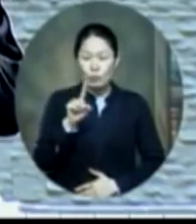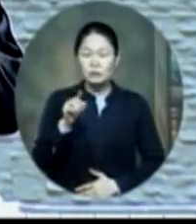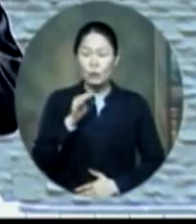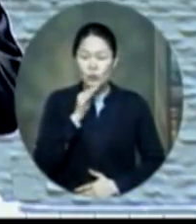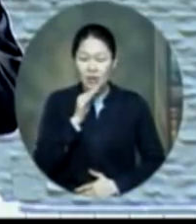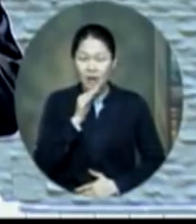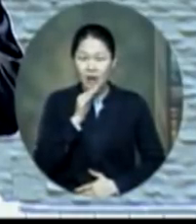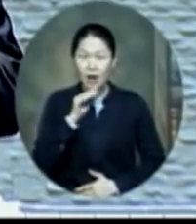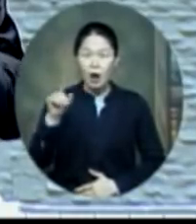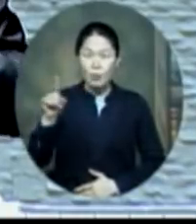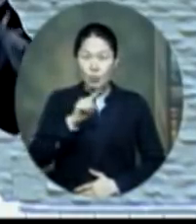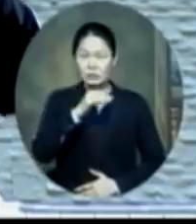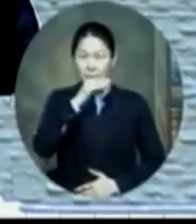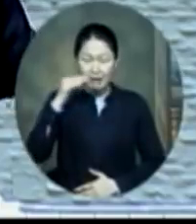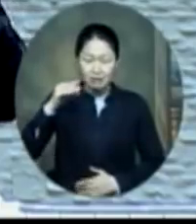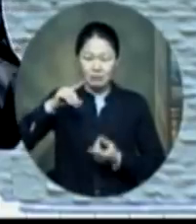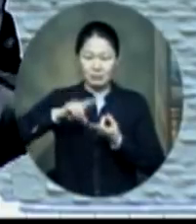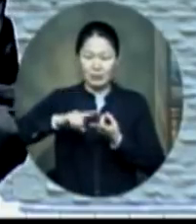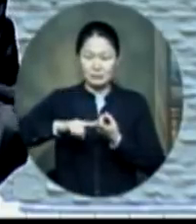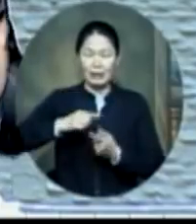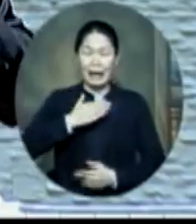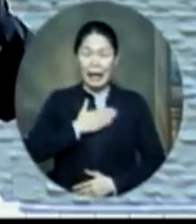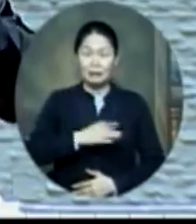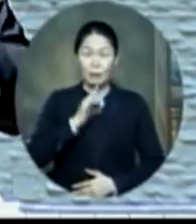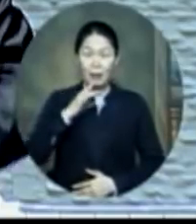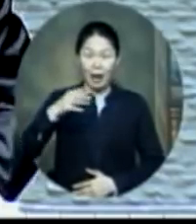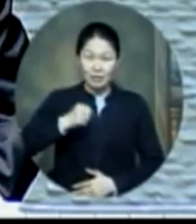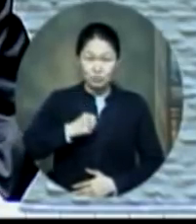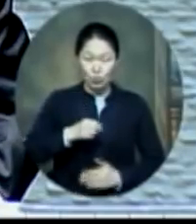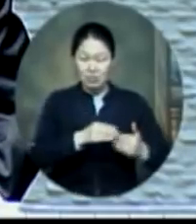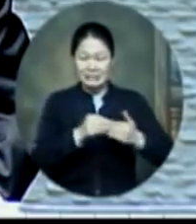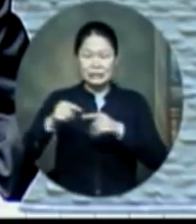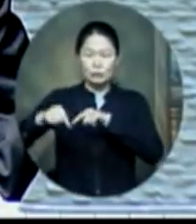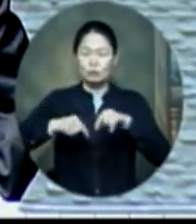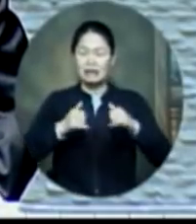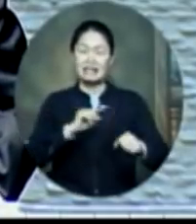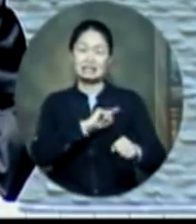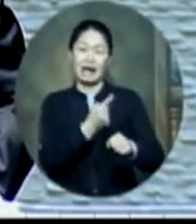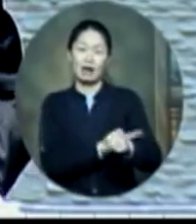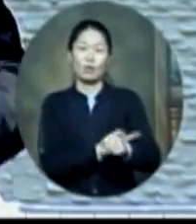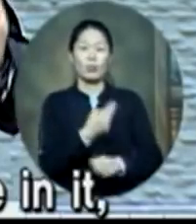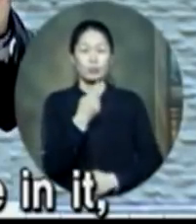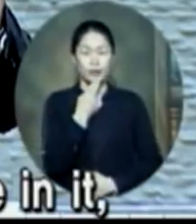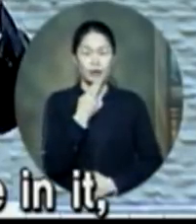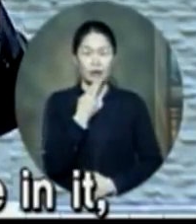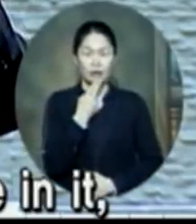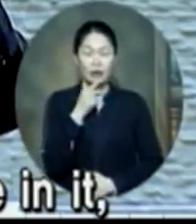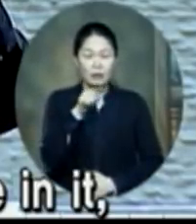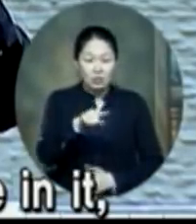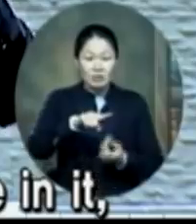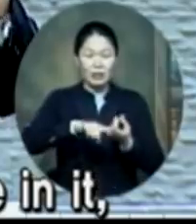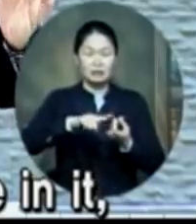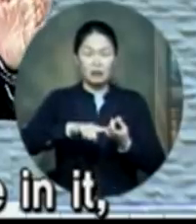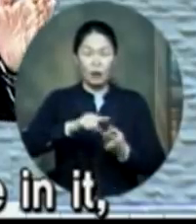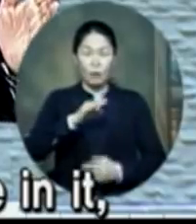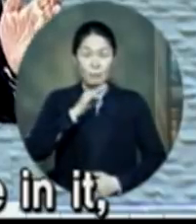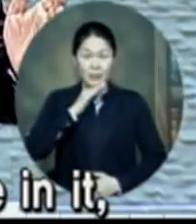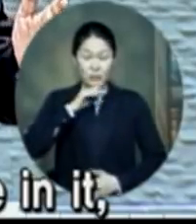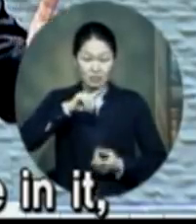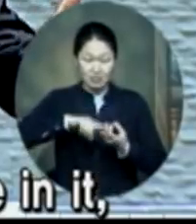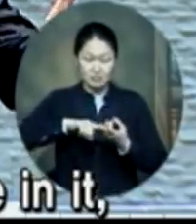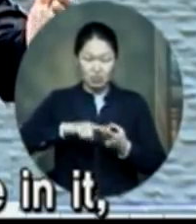거다, 무엇이 바른 거다는 것을 아는 것만 가지고는 지도자 자격이 없구나. 그것을 다른 사람에게